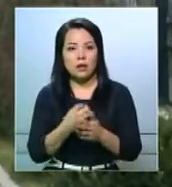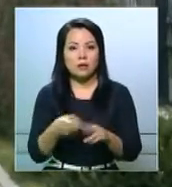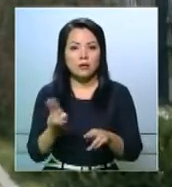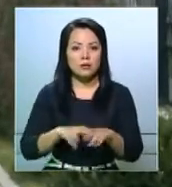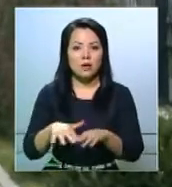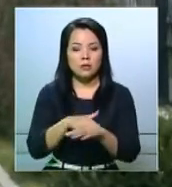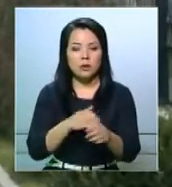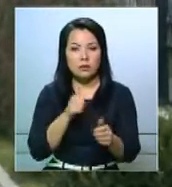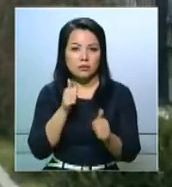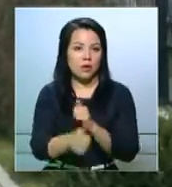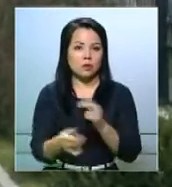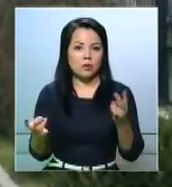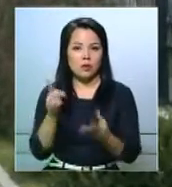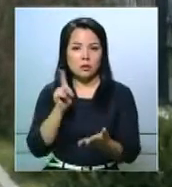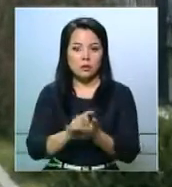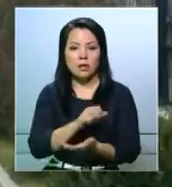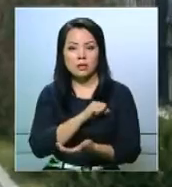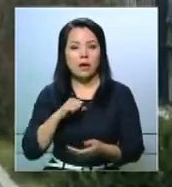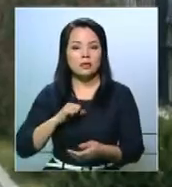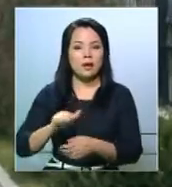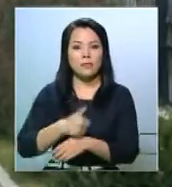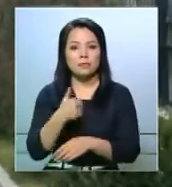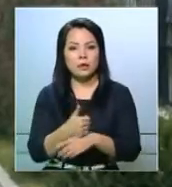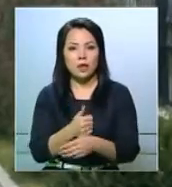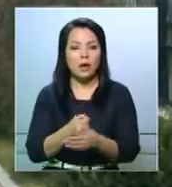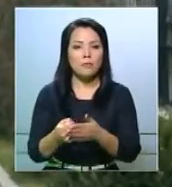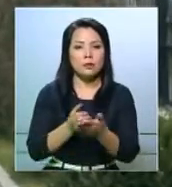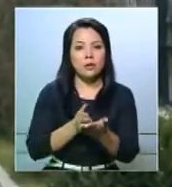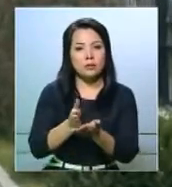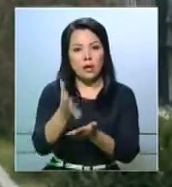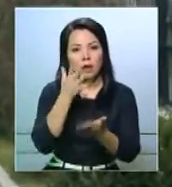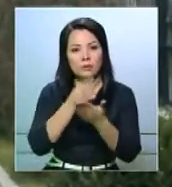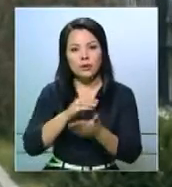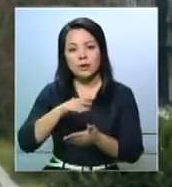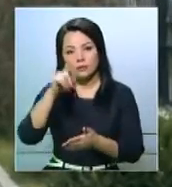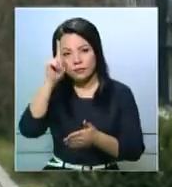отырып төтеп беру керек. Және оның ең негізгі бағыты теңгеге деген халықтың сенімін арттыру.